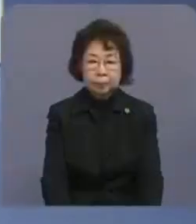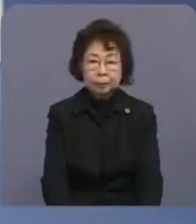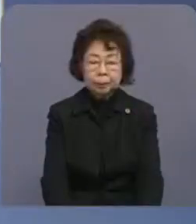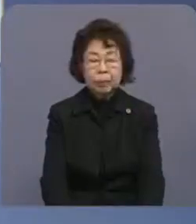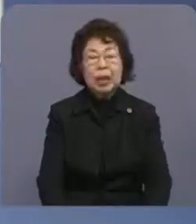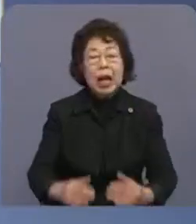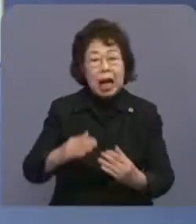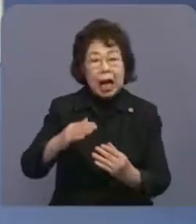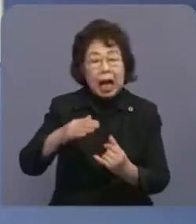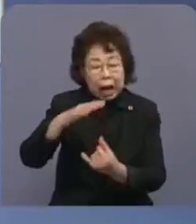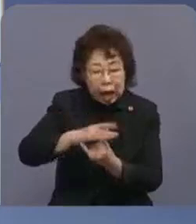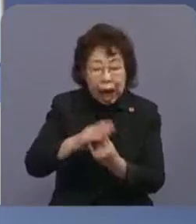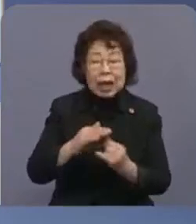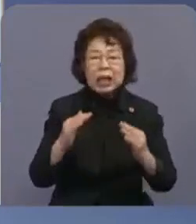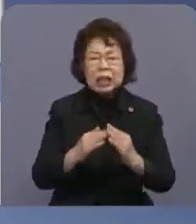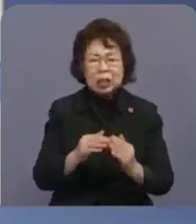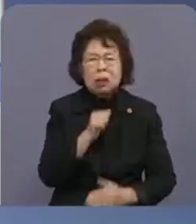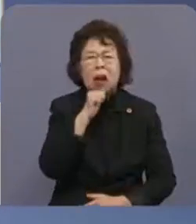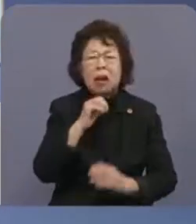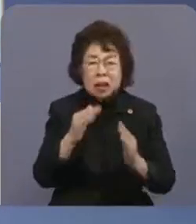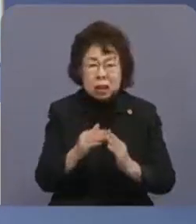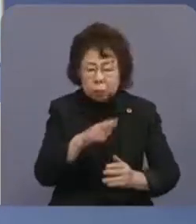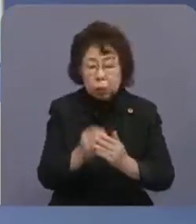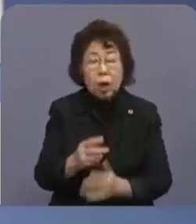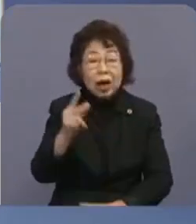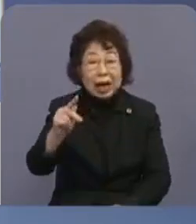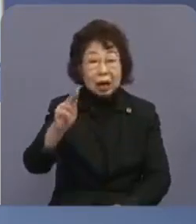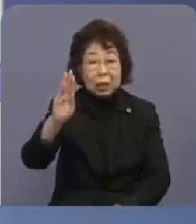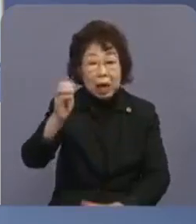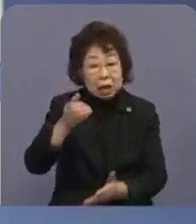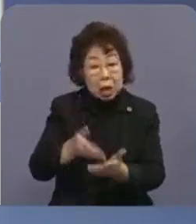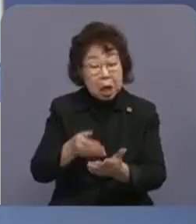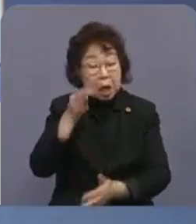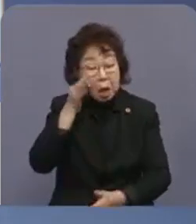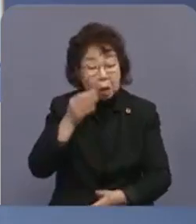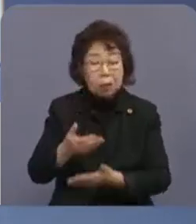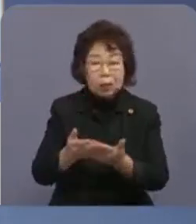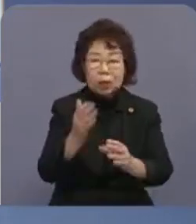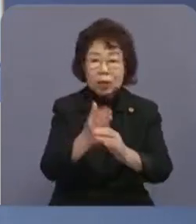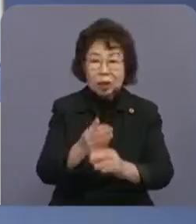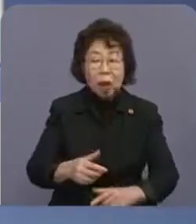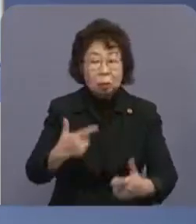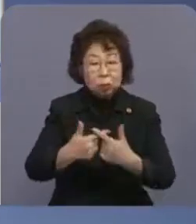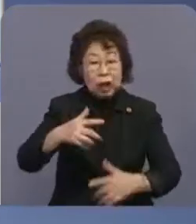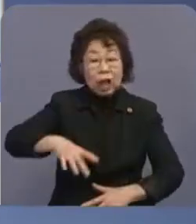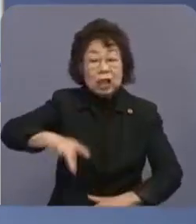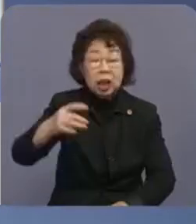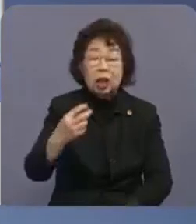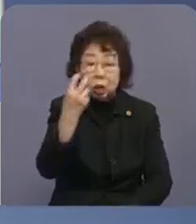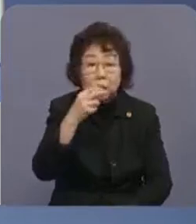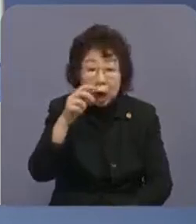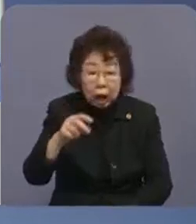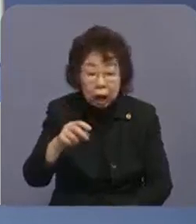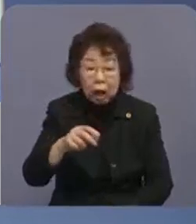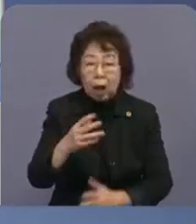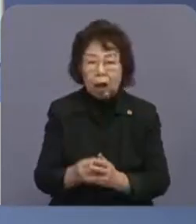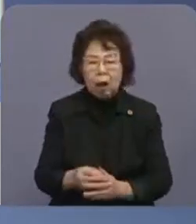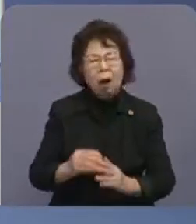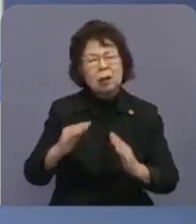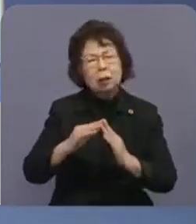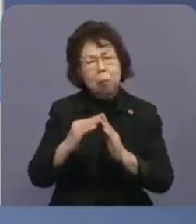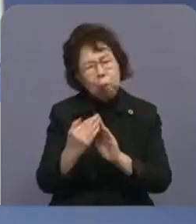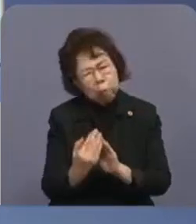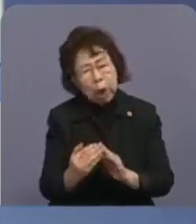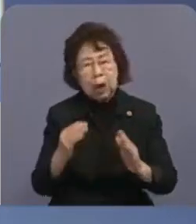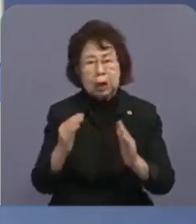아동 주거 빈곤 문제를 짚어보는 KBS의 연속 보도 이어갑니다. 부산 지역 첫 실태 조사에서 아동 주거 빈곤